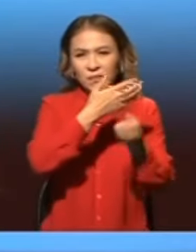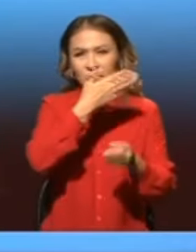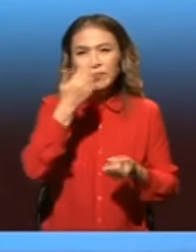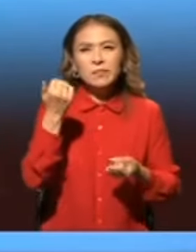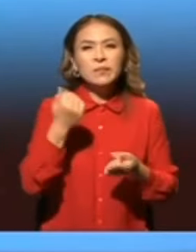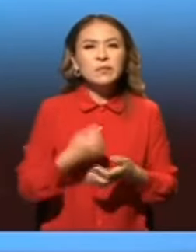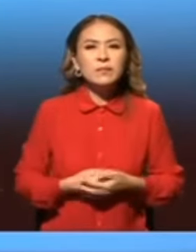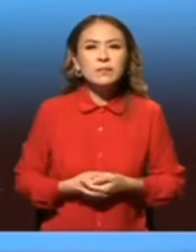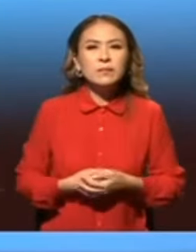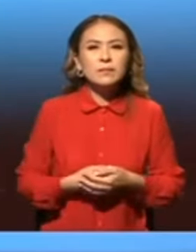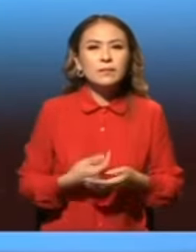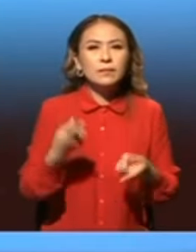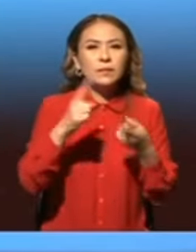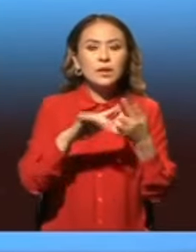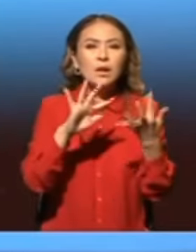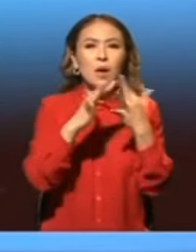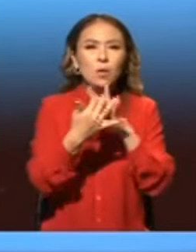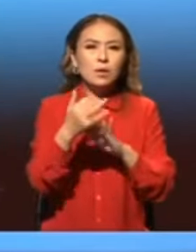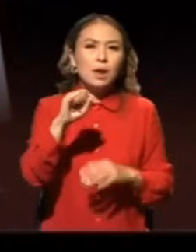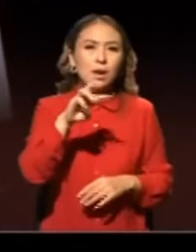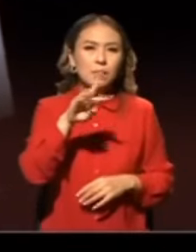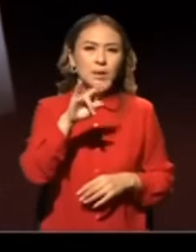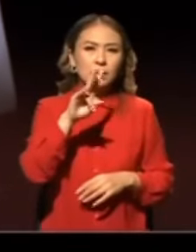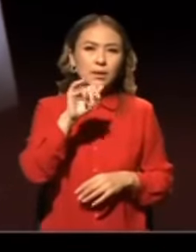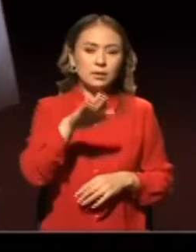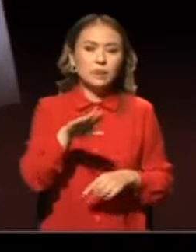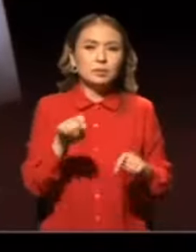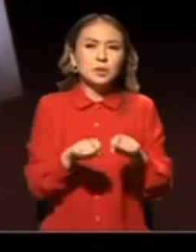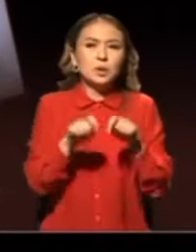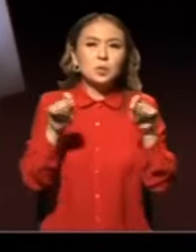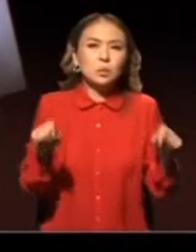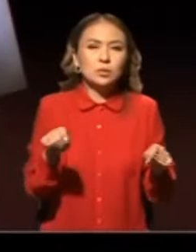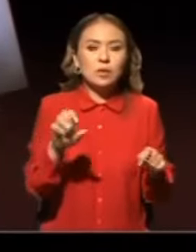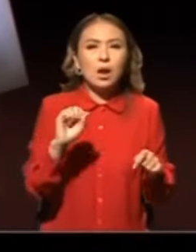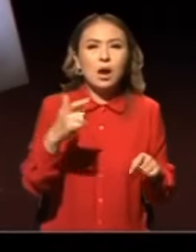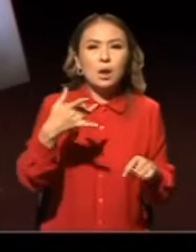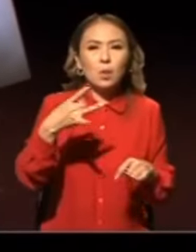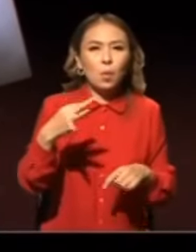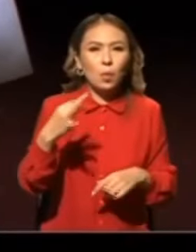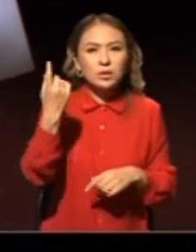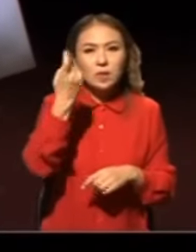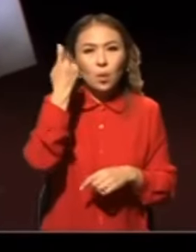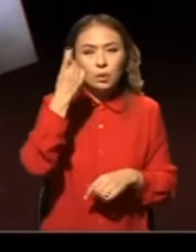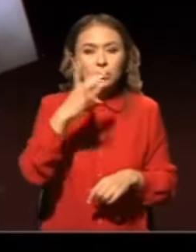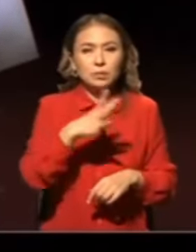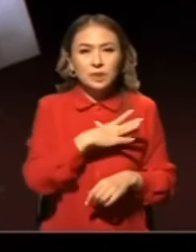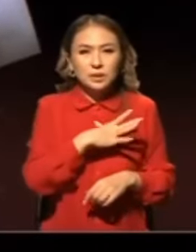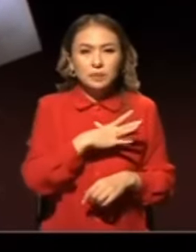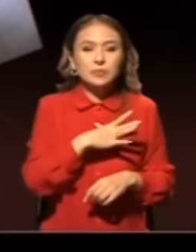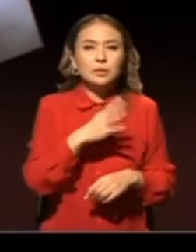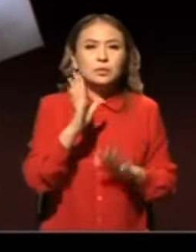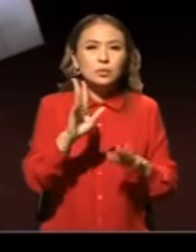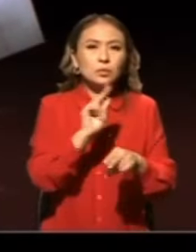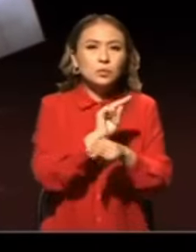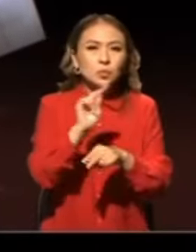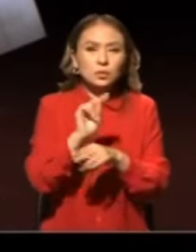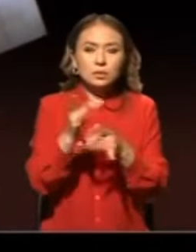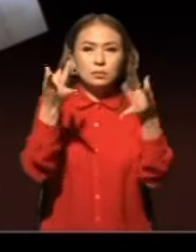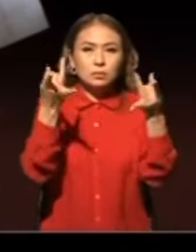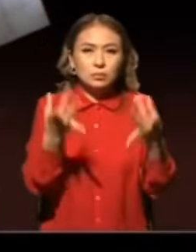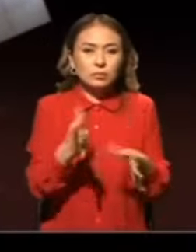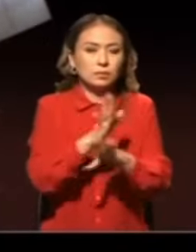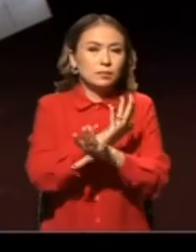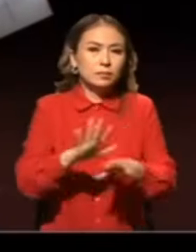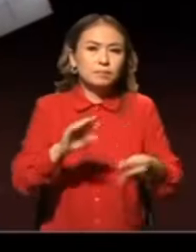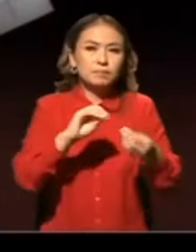Сондықтан осы ауыл аманаты бұл осы пилоттық жобада агросауатты енгізді. Ол жаңа айтқан, тек қана оқытып қана қоймай, ең